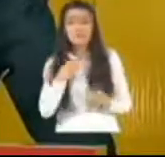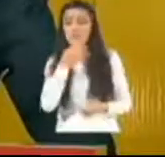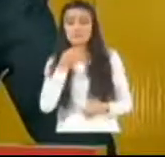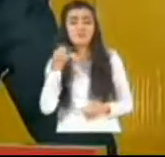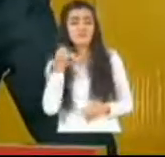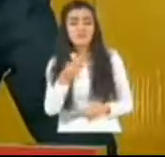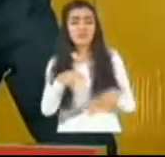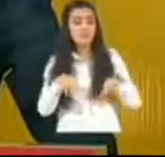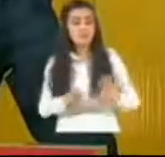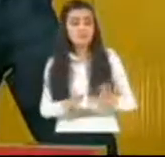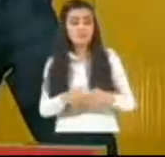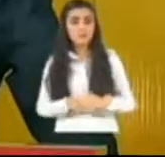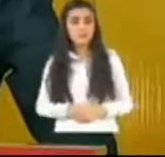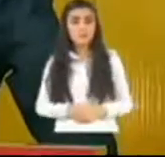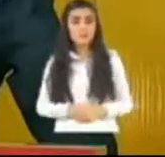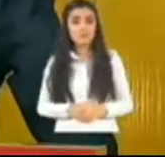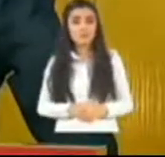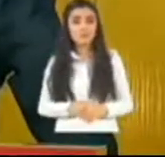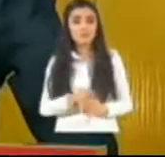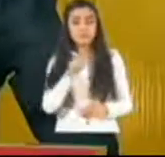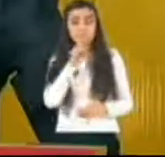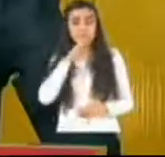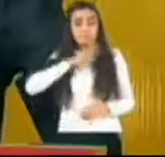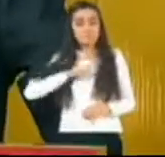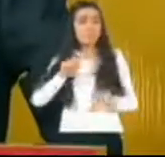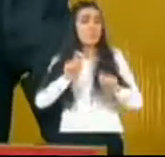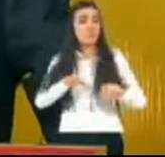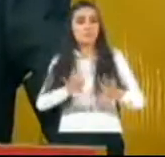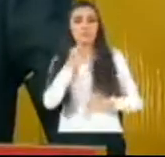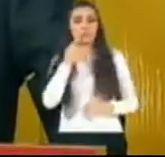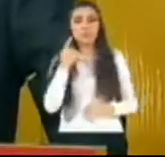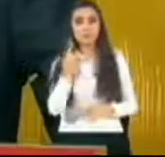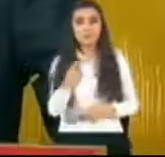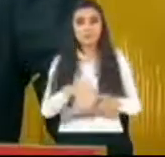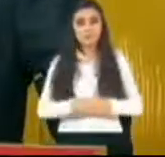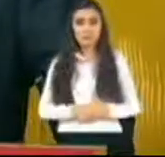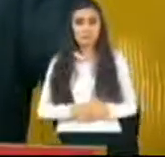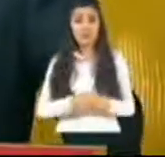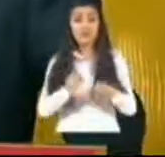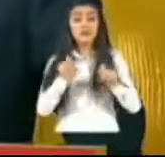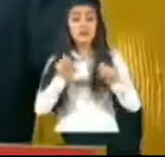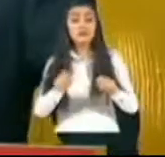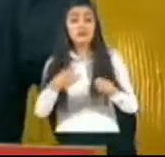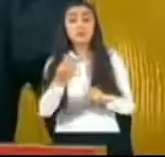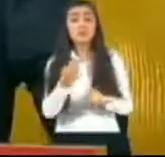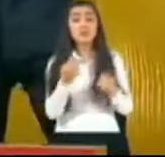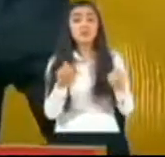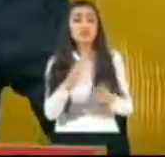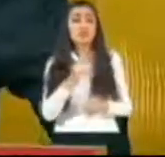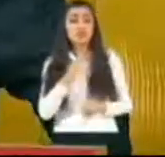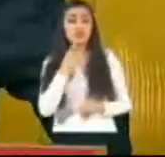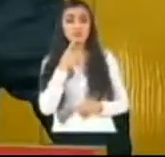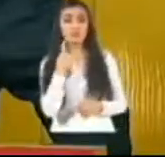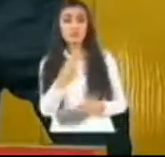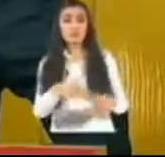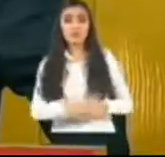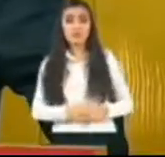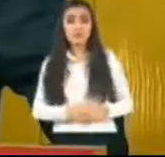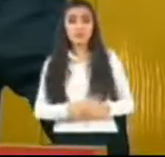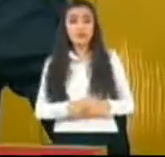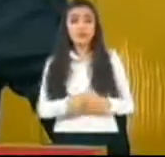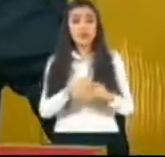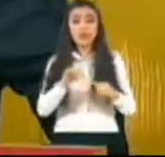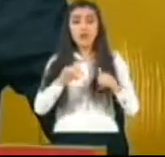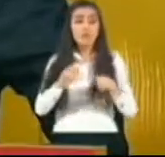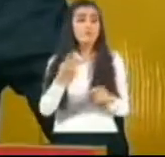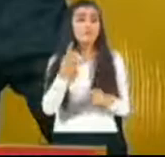müsaade edilmemeli, müsamaha gösterilmemelidir. Yapacak işlerimiz çoktur.